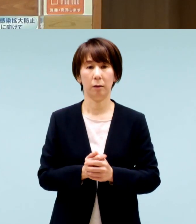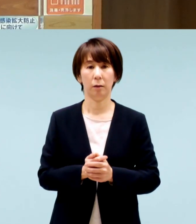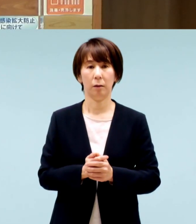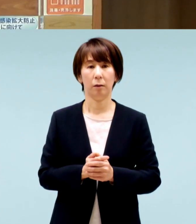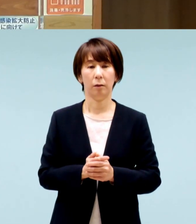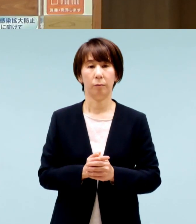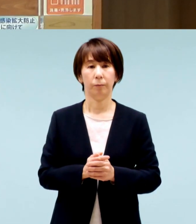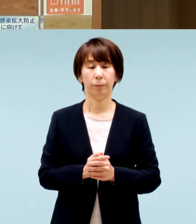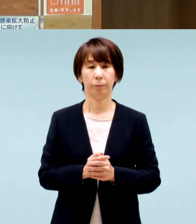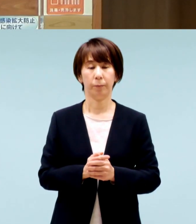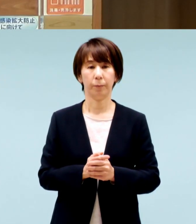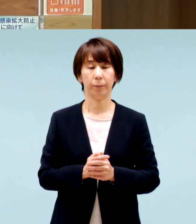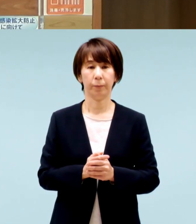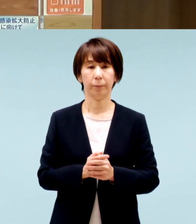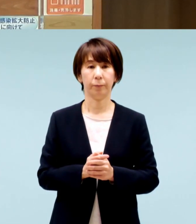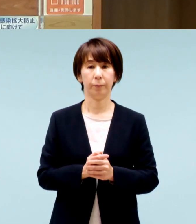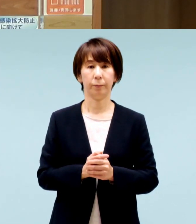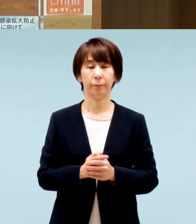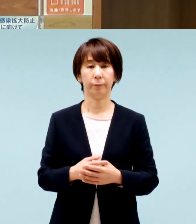さん。